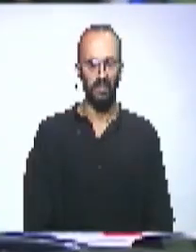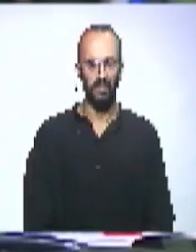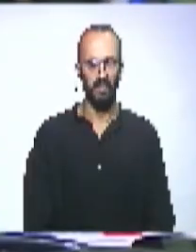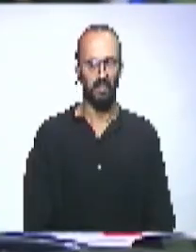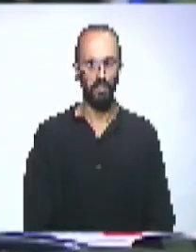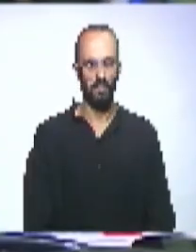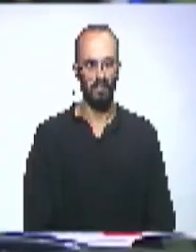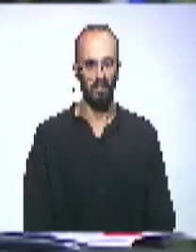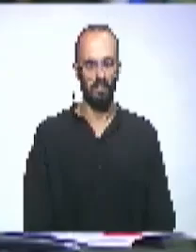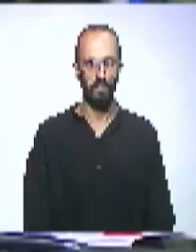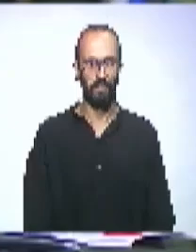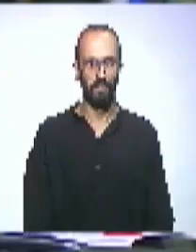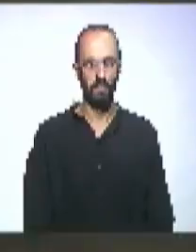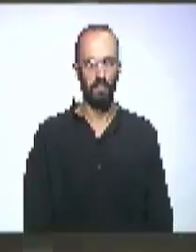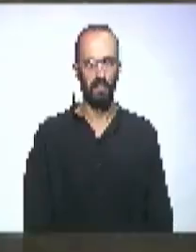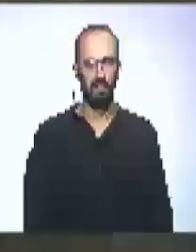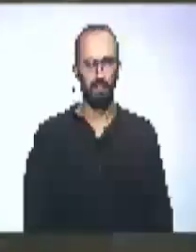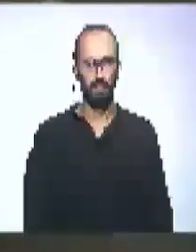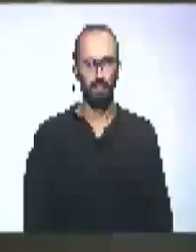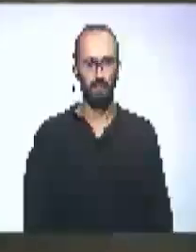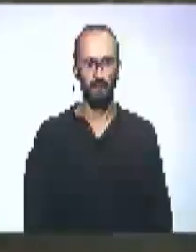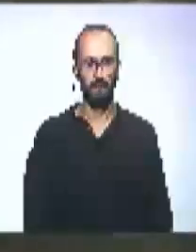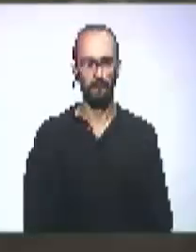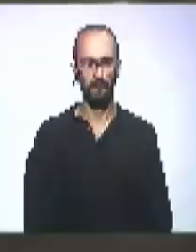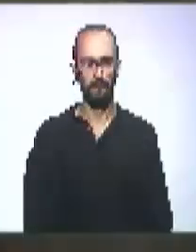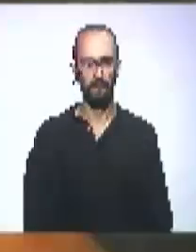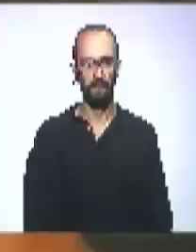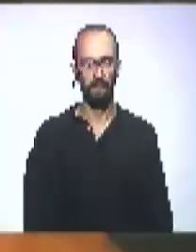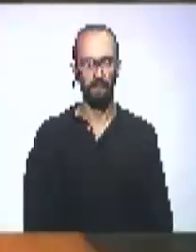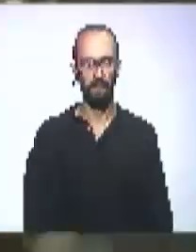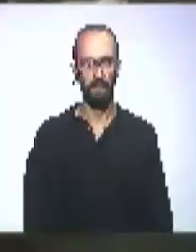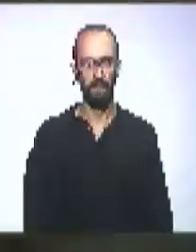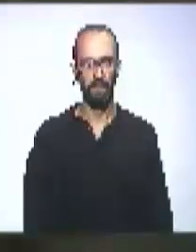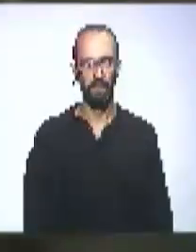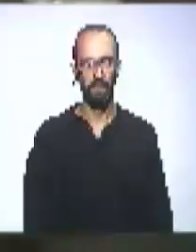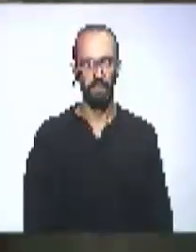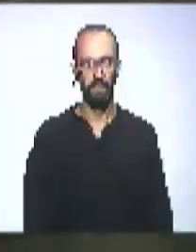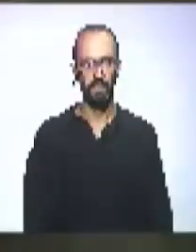هنفتح عليها كده، هنلاقيها بقت تمام التمام. حلوة.